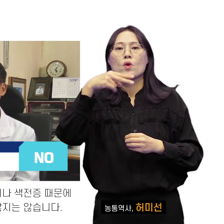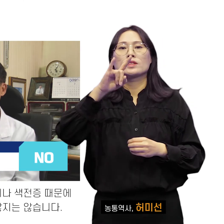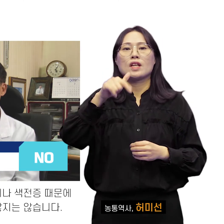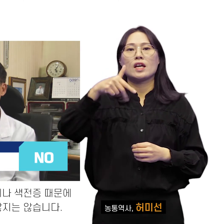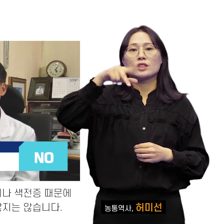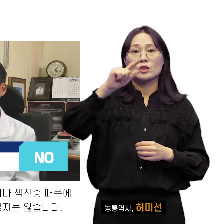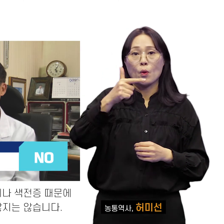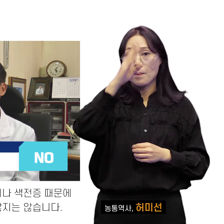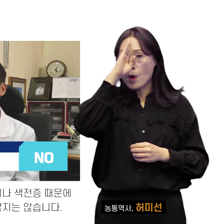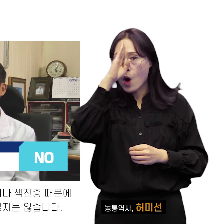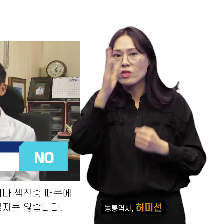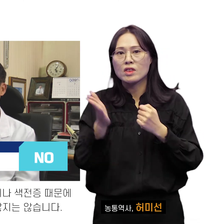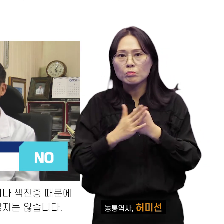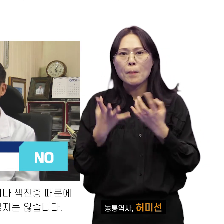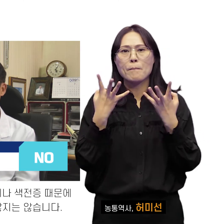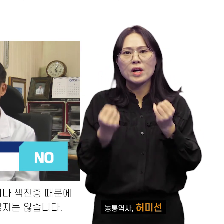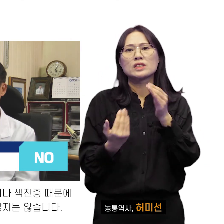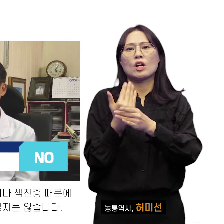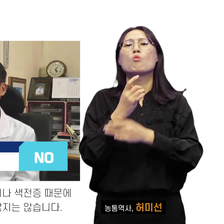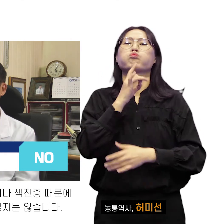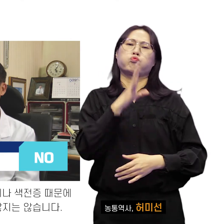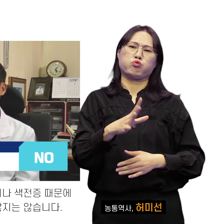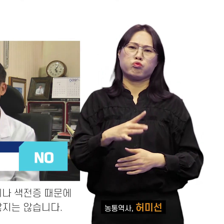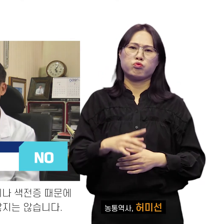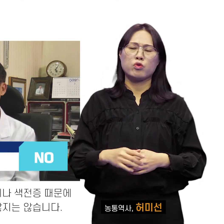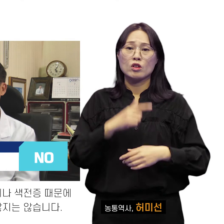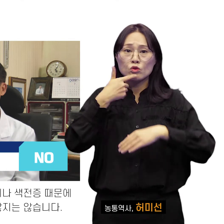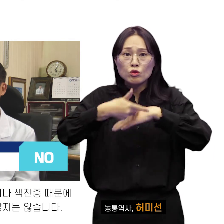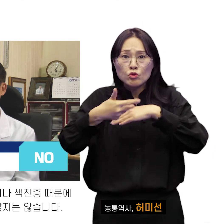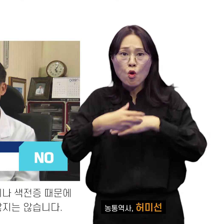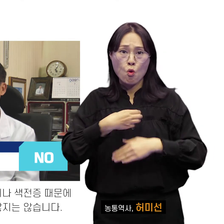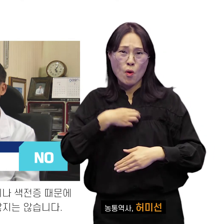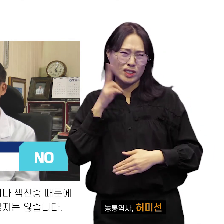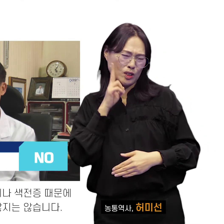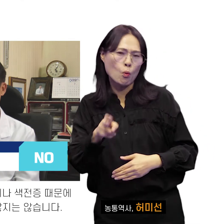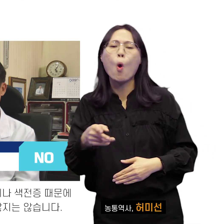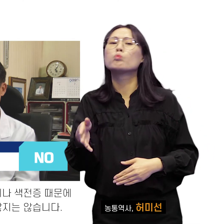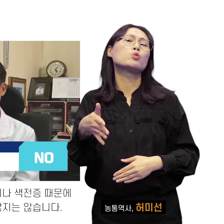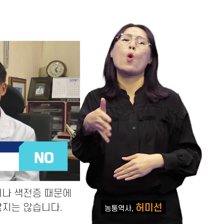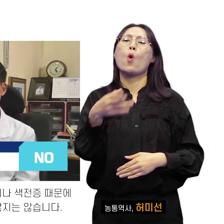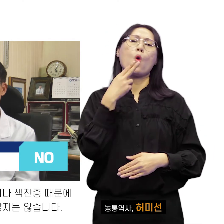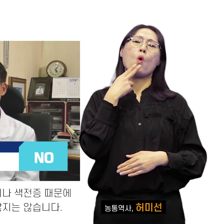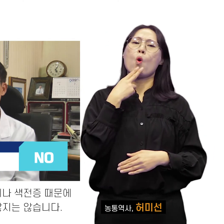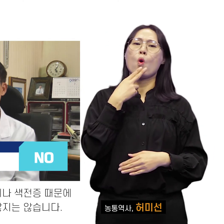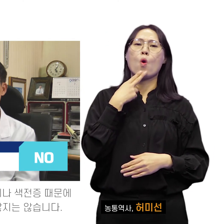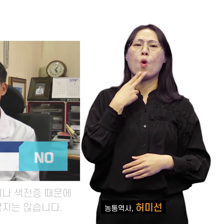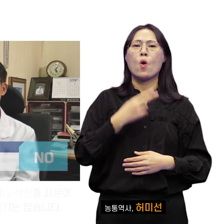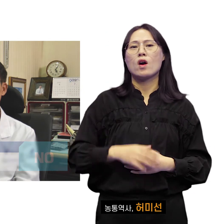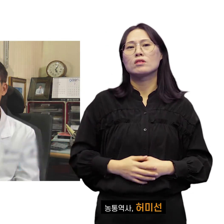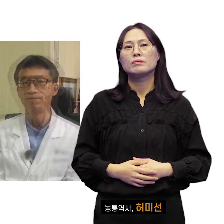혈전증이나 색전증 때문에 많이 발생하는 것이 출혈 위험성은 많지는 않습니다.